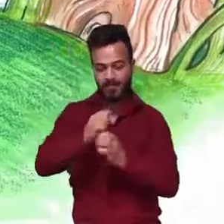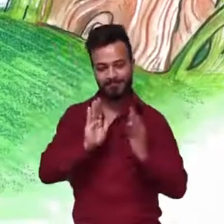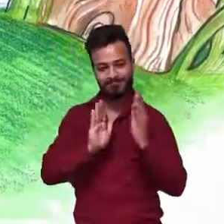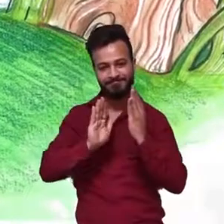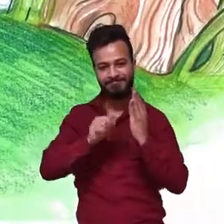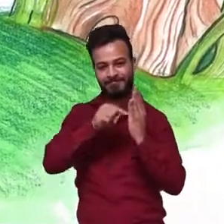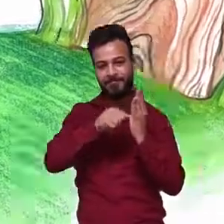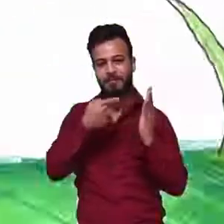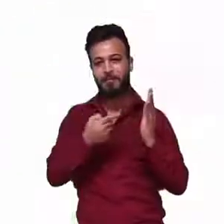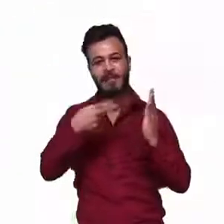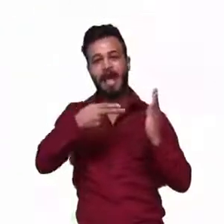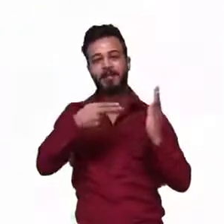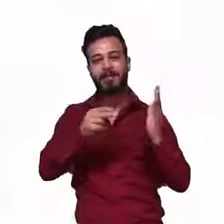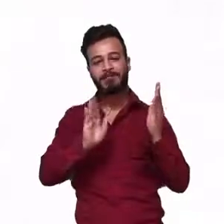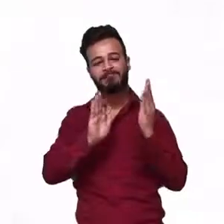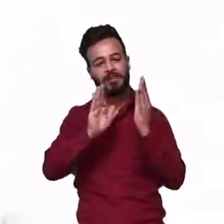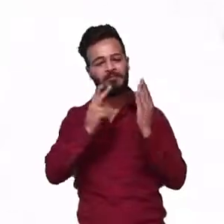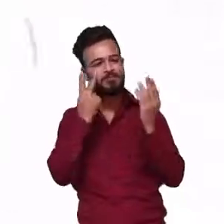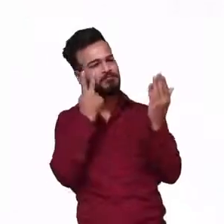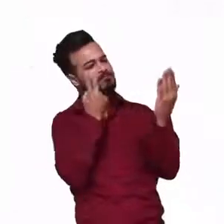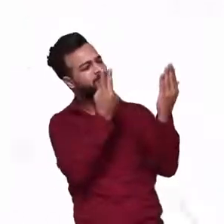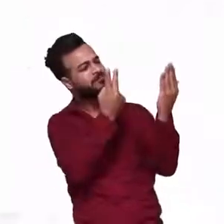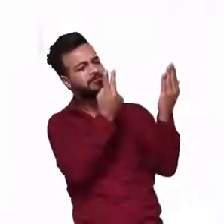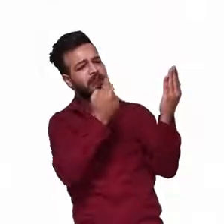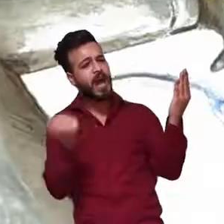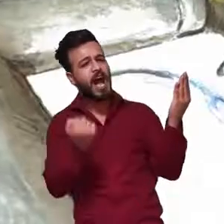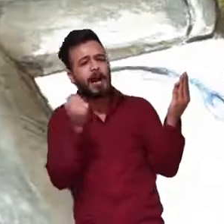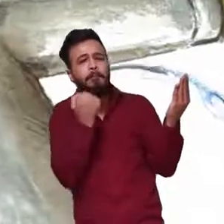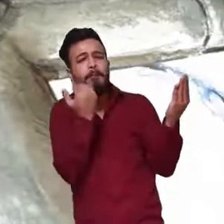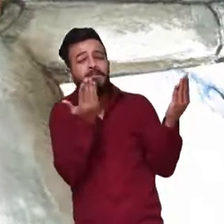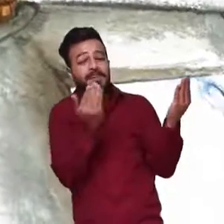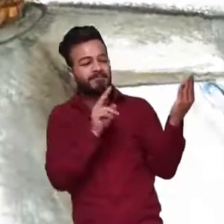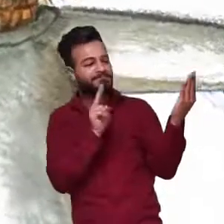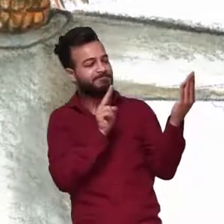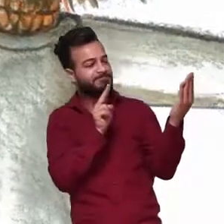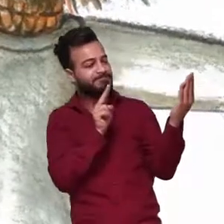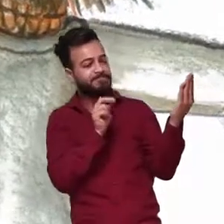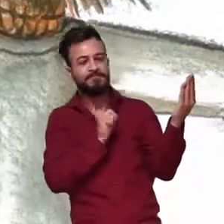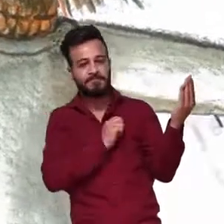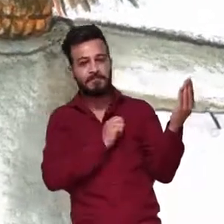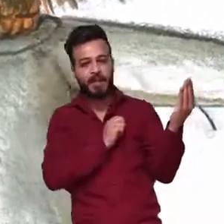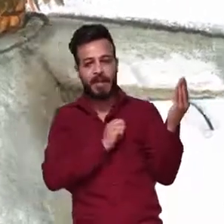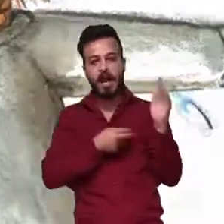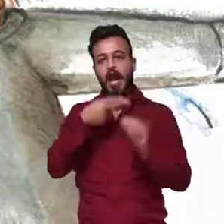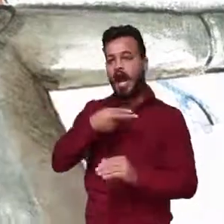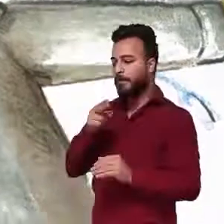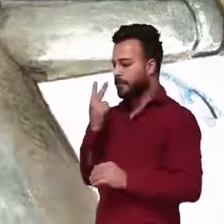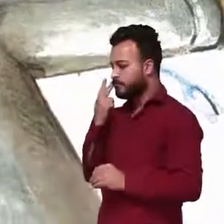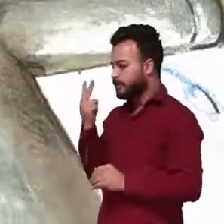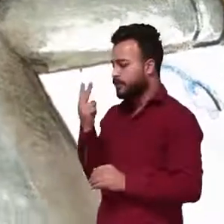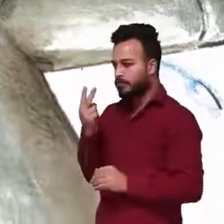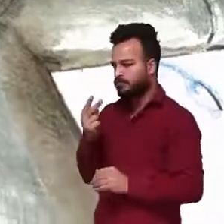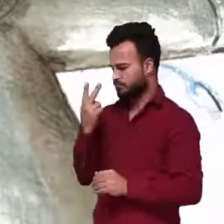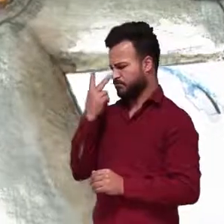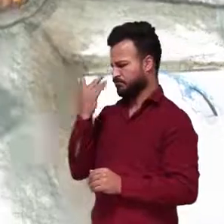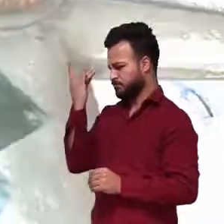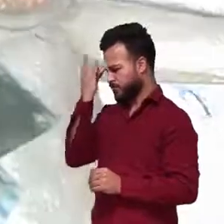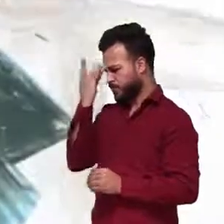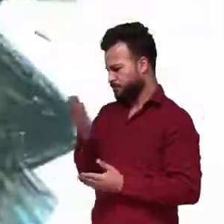الفزاعة عامر ينظر إليه دون حراك. تعجب الفزاعة عامر كثيراً،